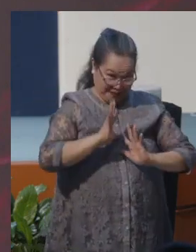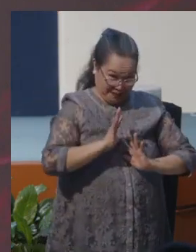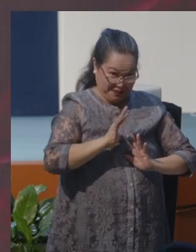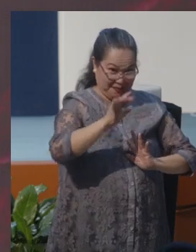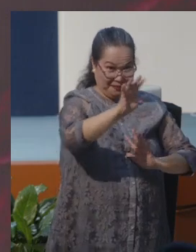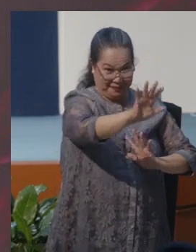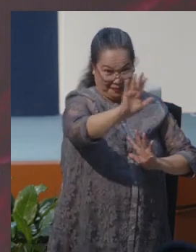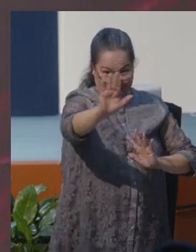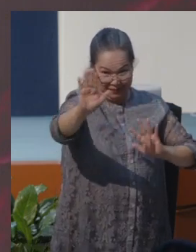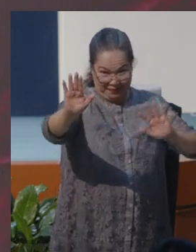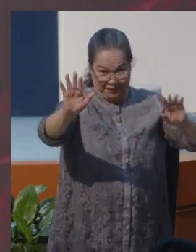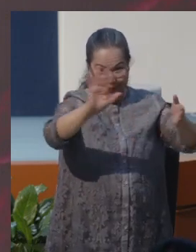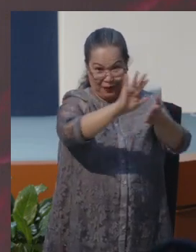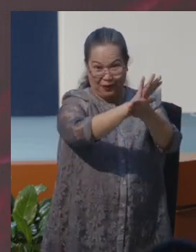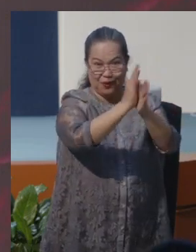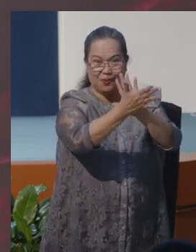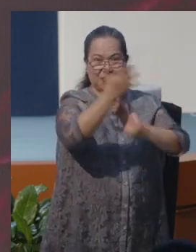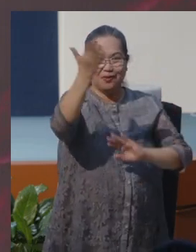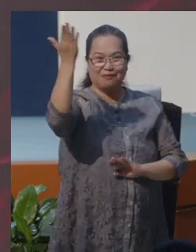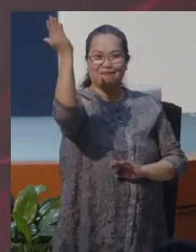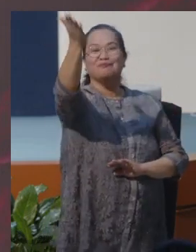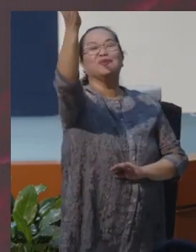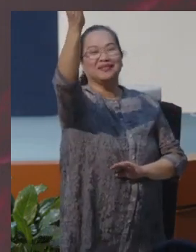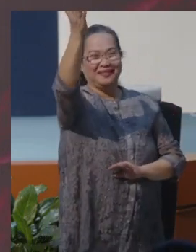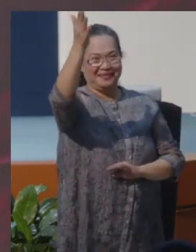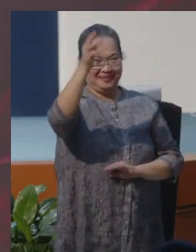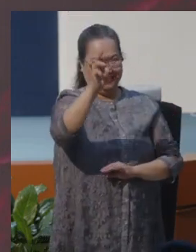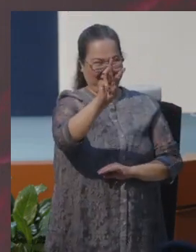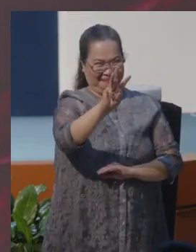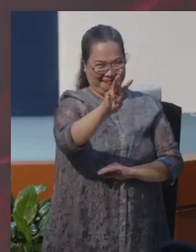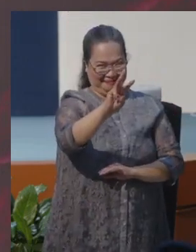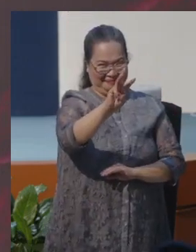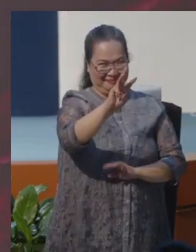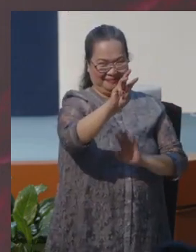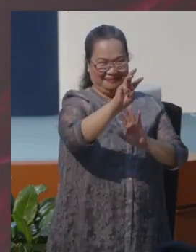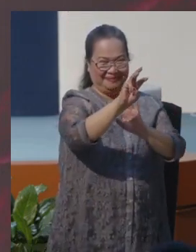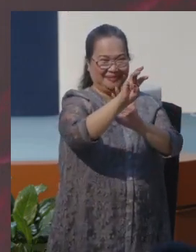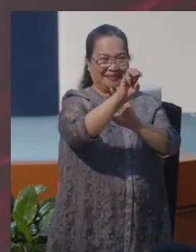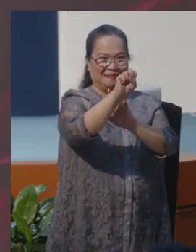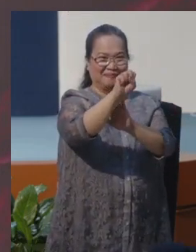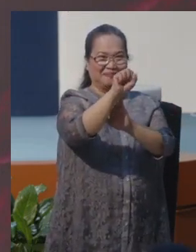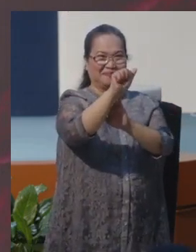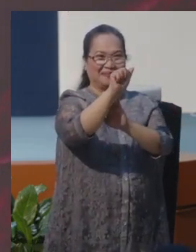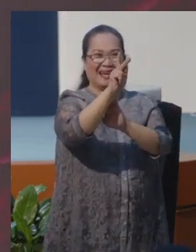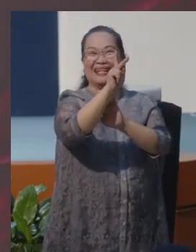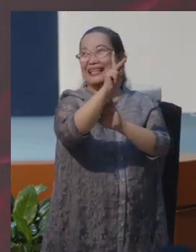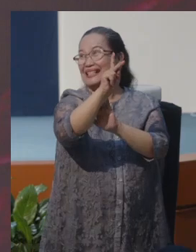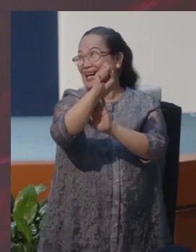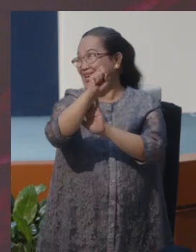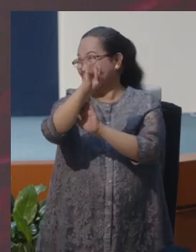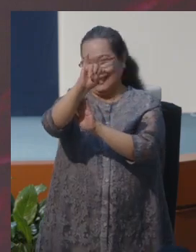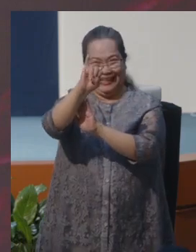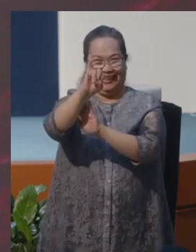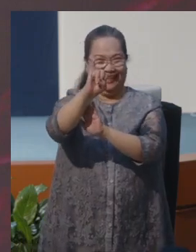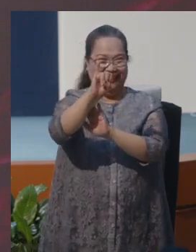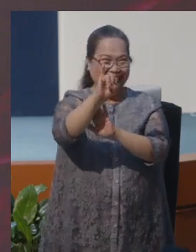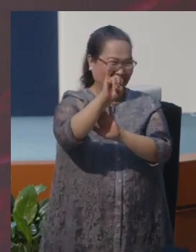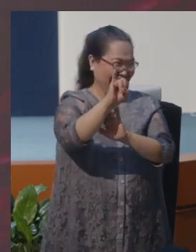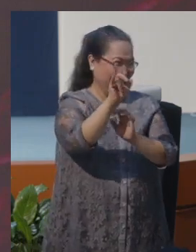my saksi." Sabi nga ni, sambang programa yun? Di ba? Channel 7 ba